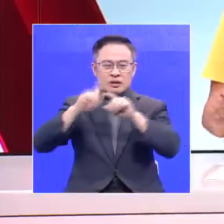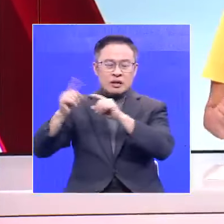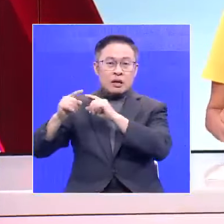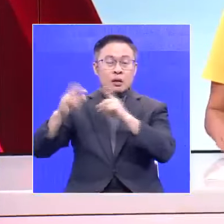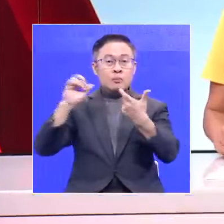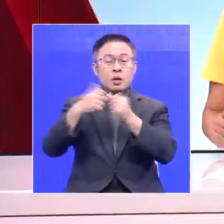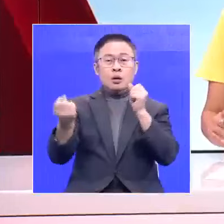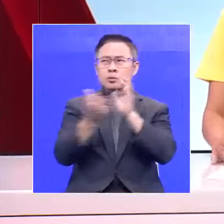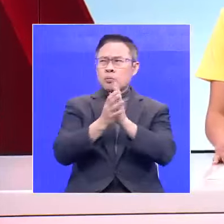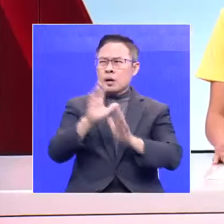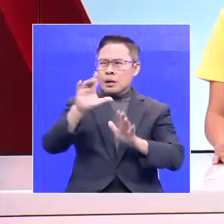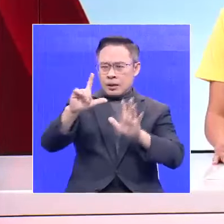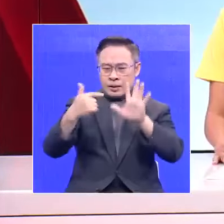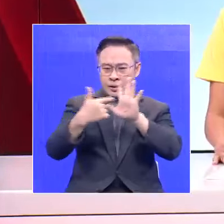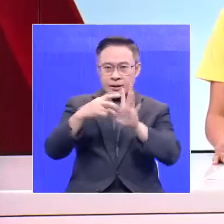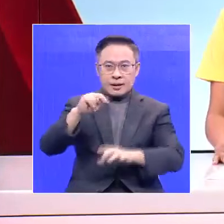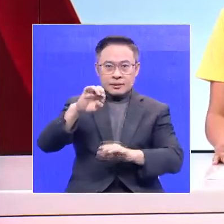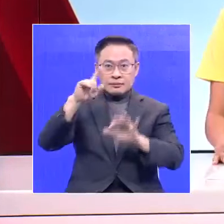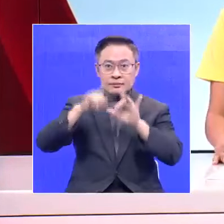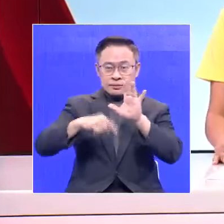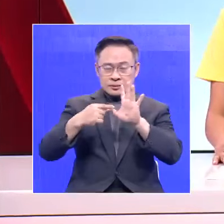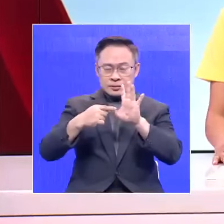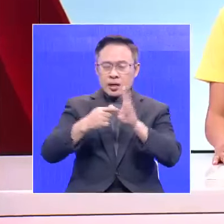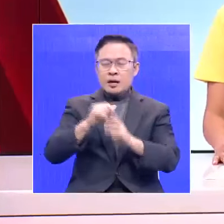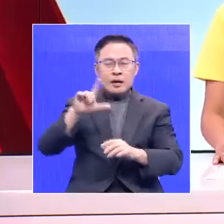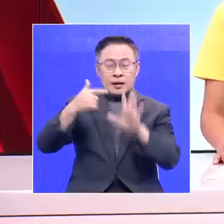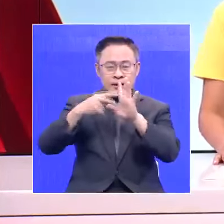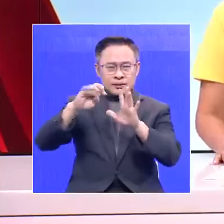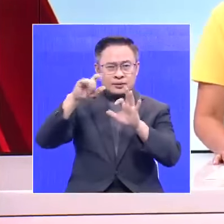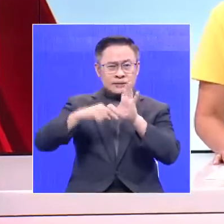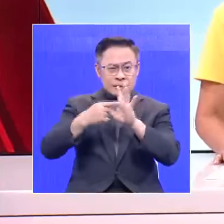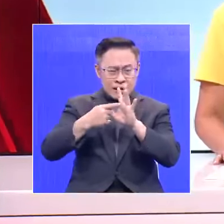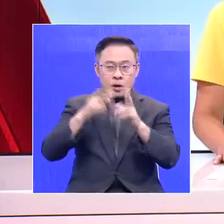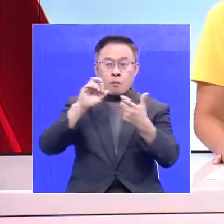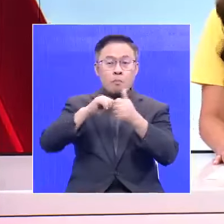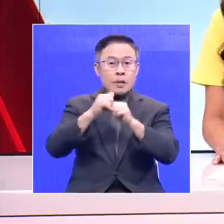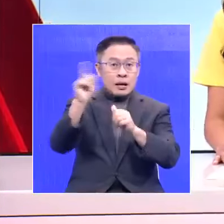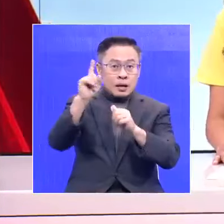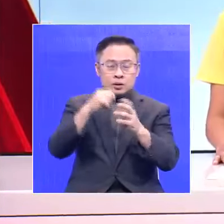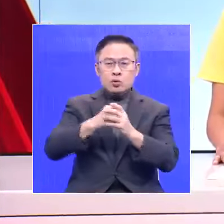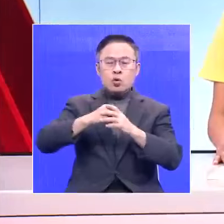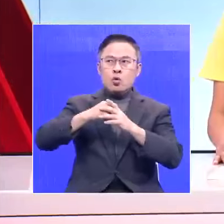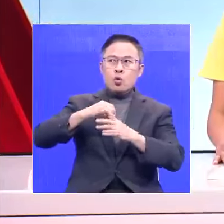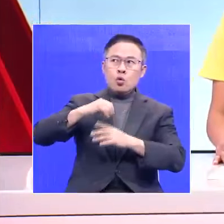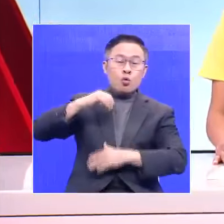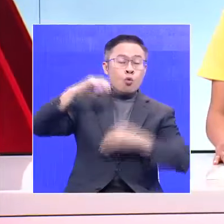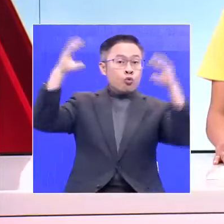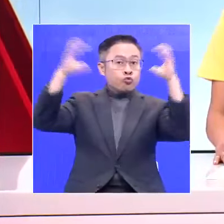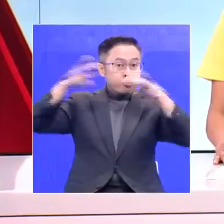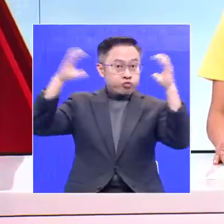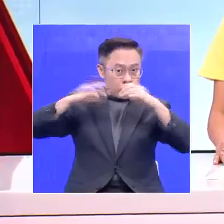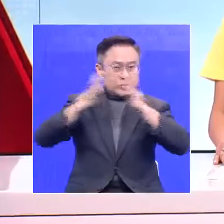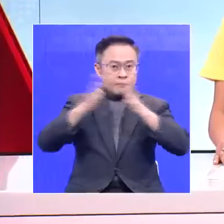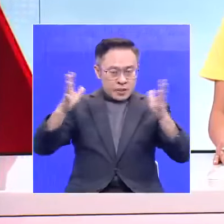ด้วยน้ำอาจจะมากเป็นพิเศษแต่ไม่รู้ว่าฝนตกเยอะขนาดนี้จะดับร้อนการเมือง